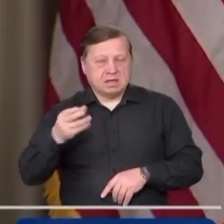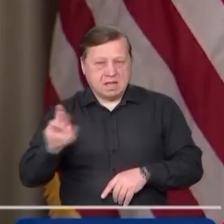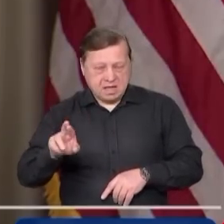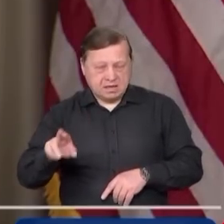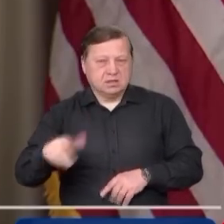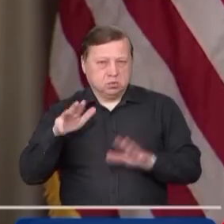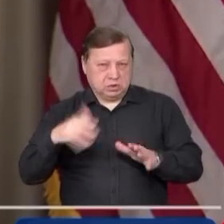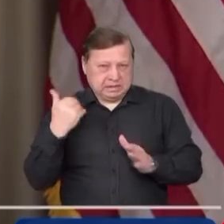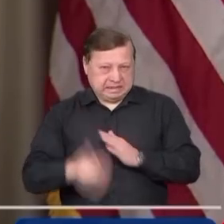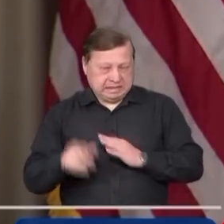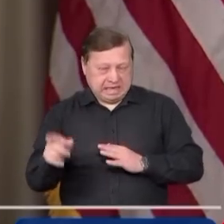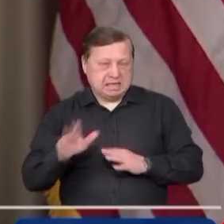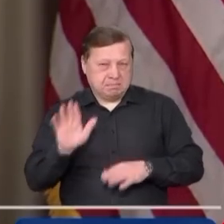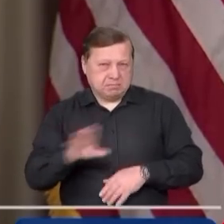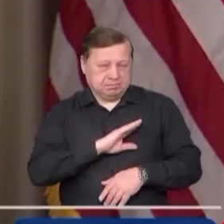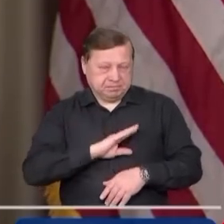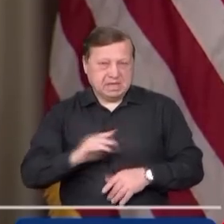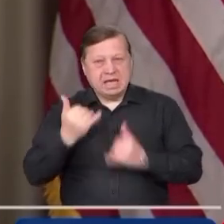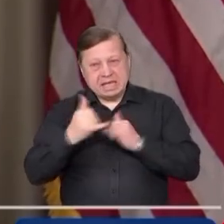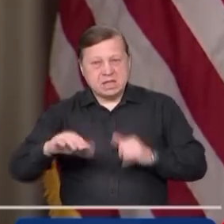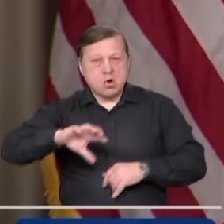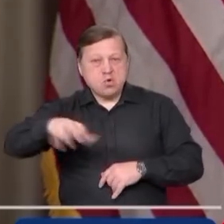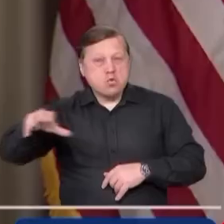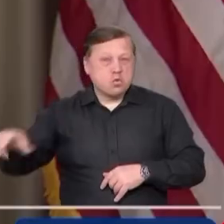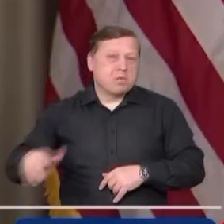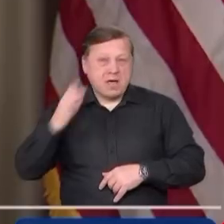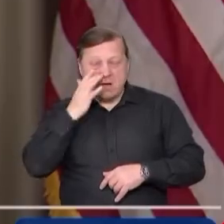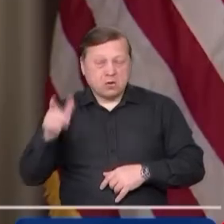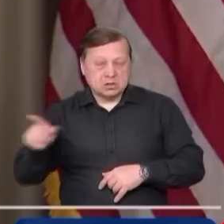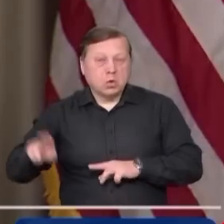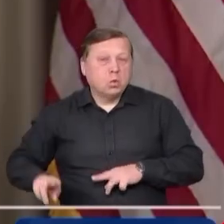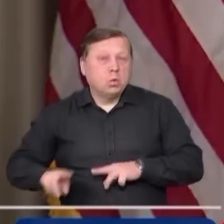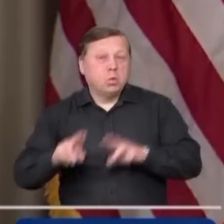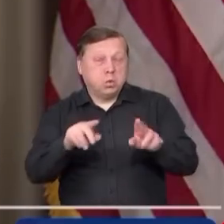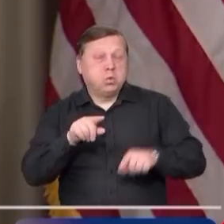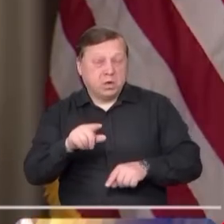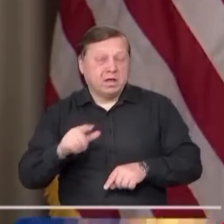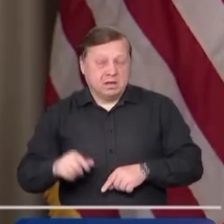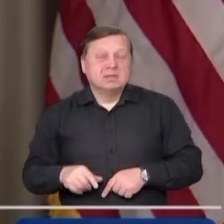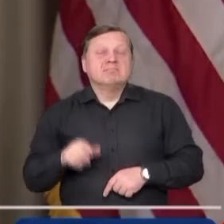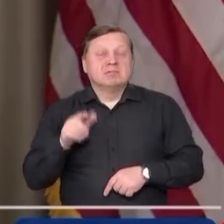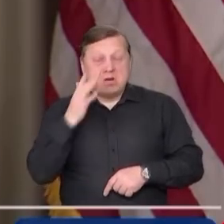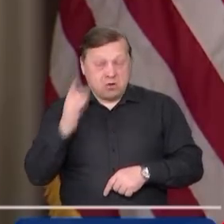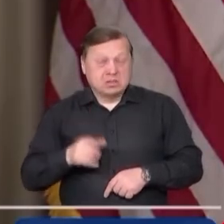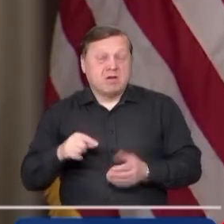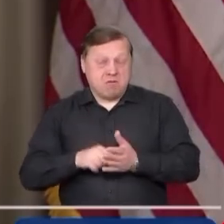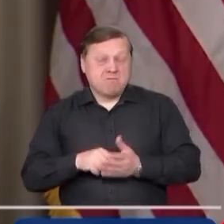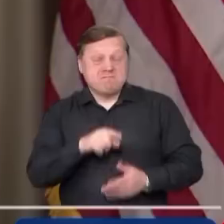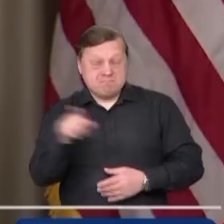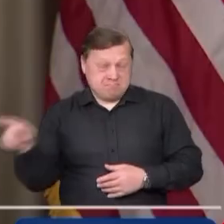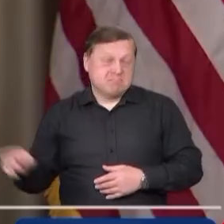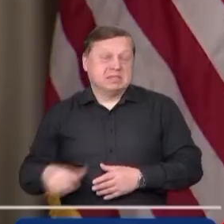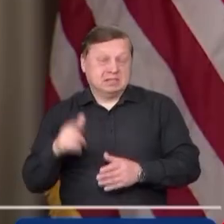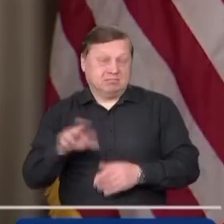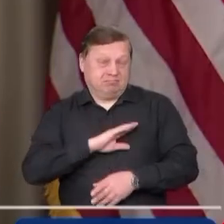innych formacji rosyjskich walczących w ramach rosyjskiej armii. Ucierpieli poważnie.